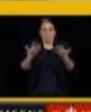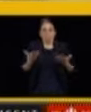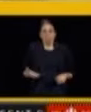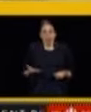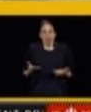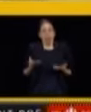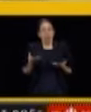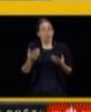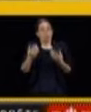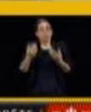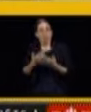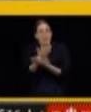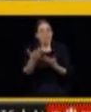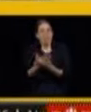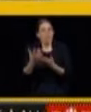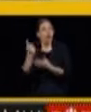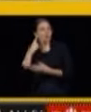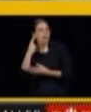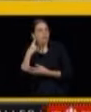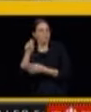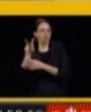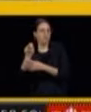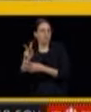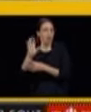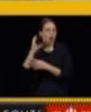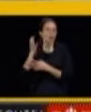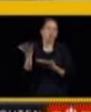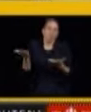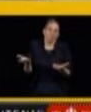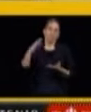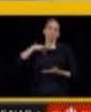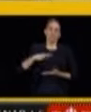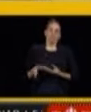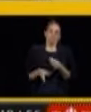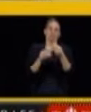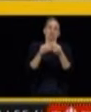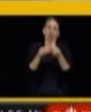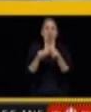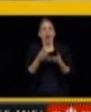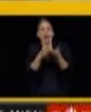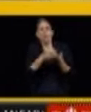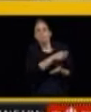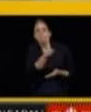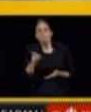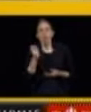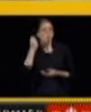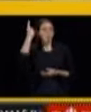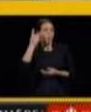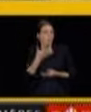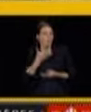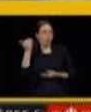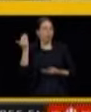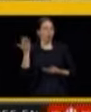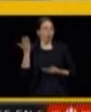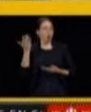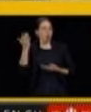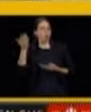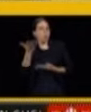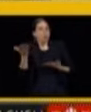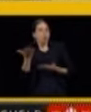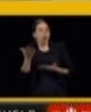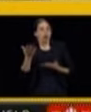dire une information qui peut-être pourrait mieux aider à ce que les gens comprennent certaines choses et éliminer